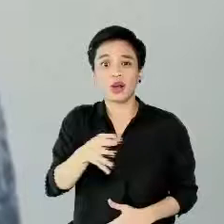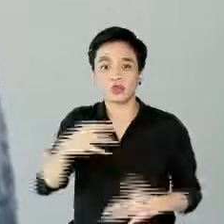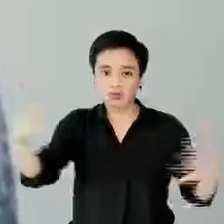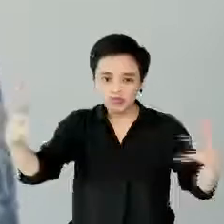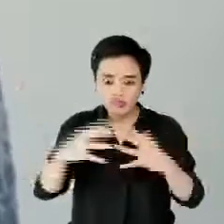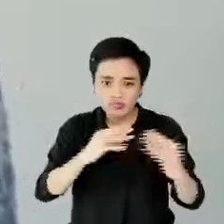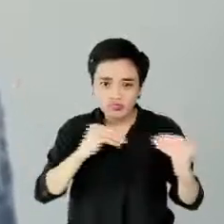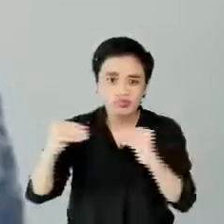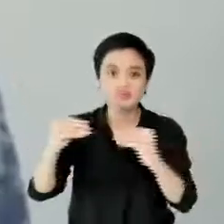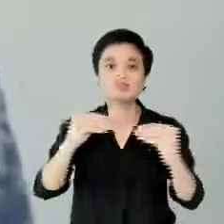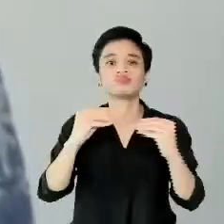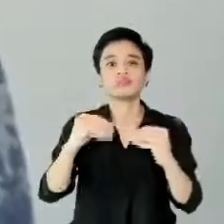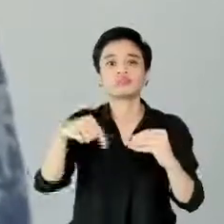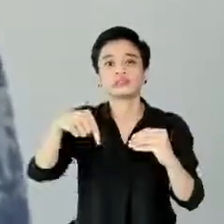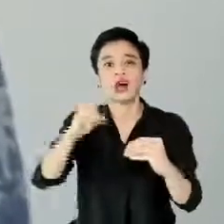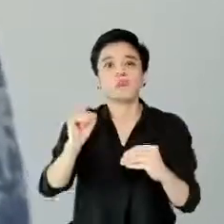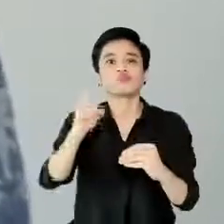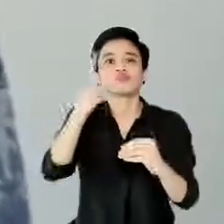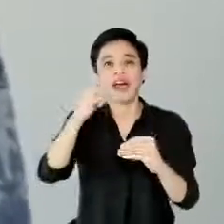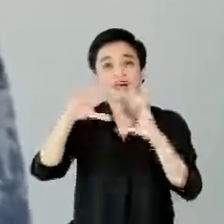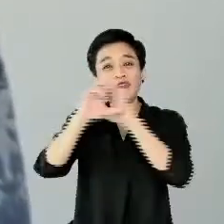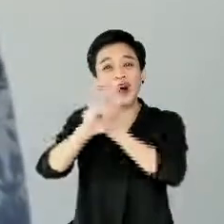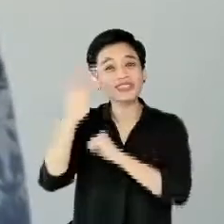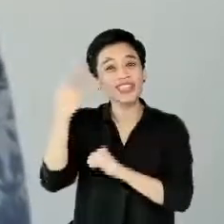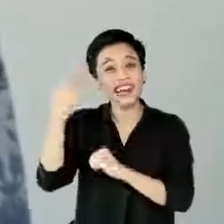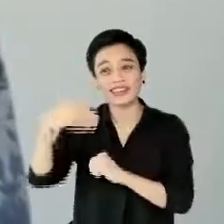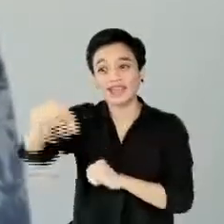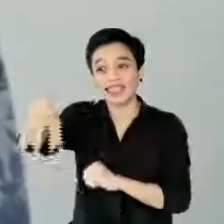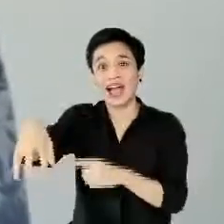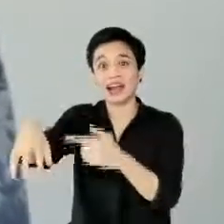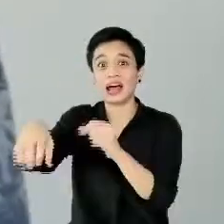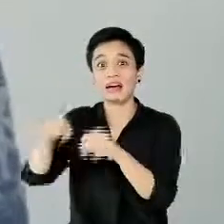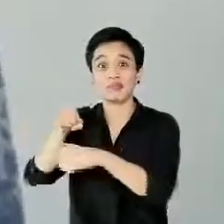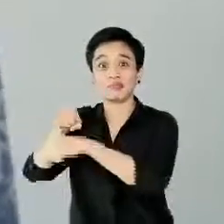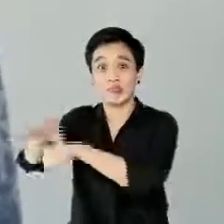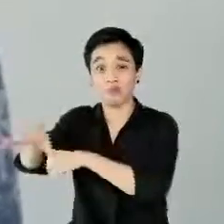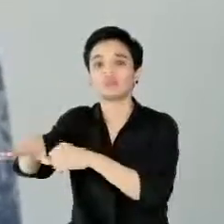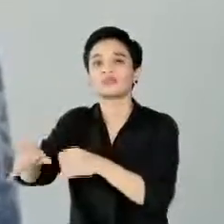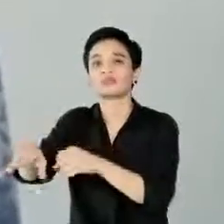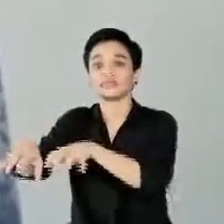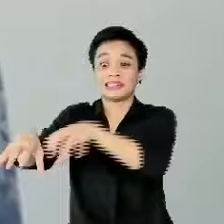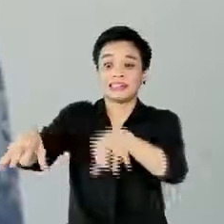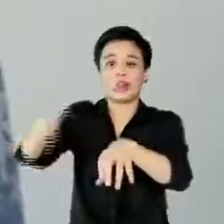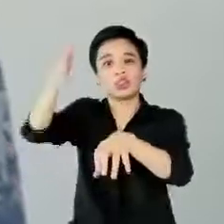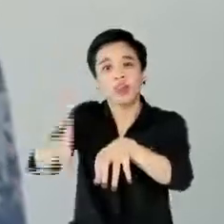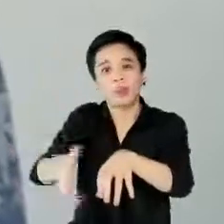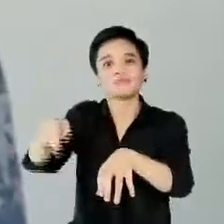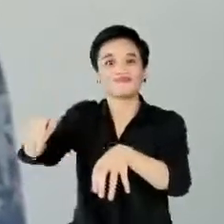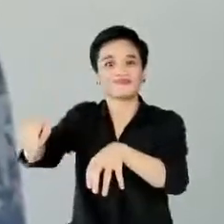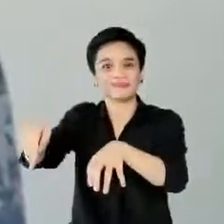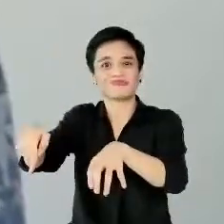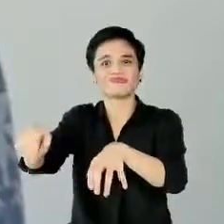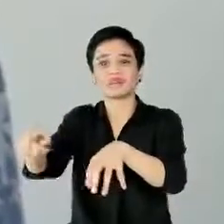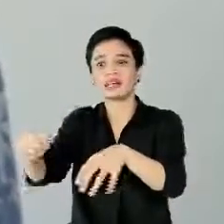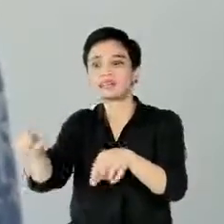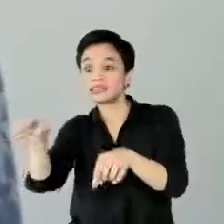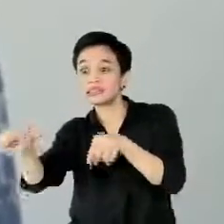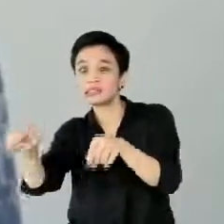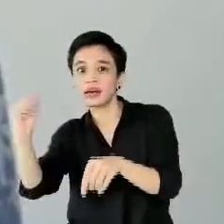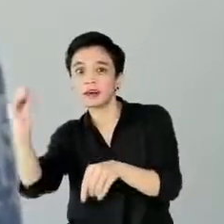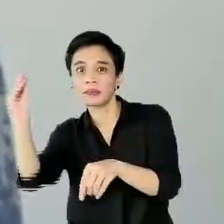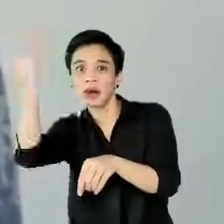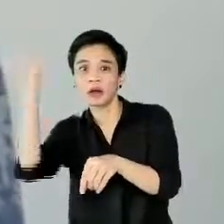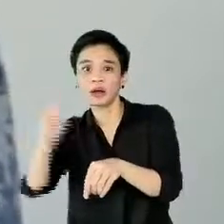dengan rhizoma yaitu saling-saling Mengapa lakukan koordinasi saling memberikan masukan